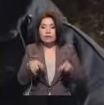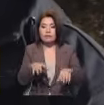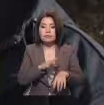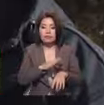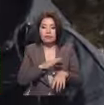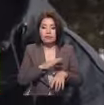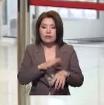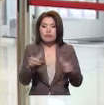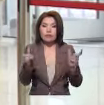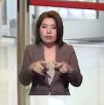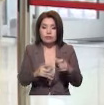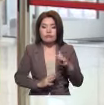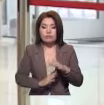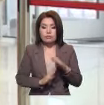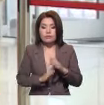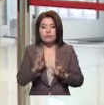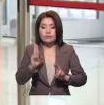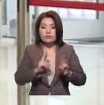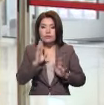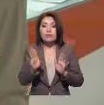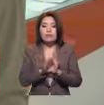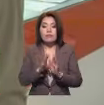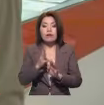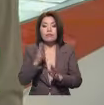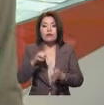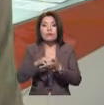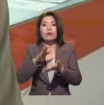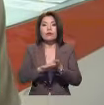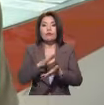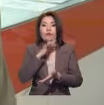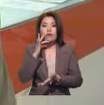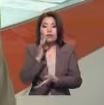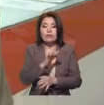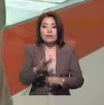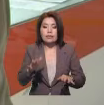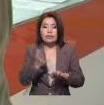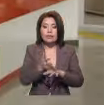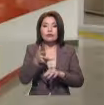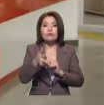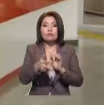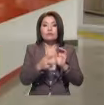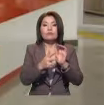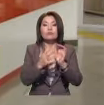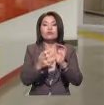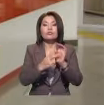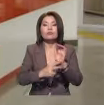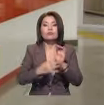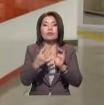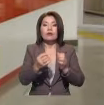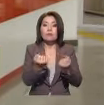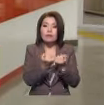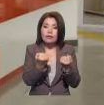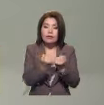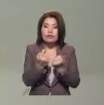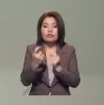белгілі бір шектеулермен енді жүрмін. Қазір Асия секілді кезекте тұрған науқас көп. Оның 3574-і бүйрекке,